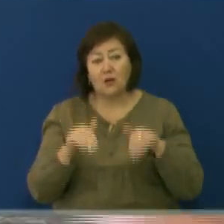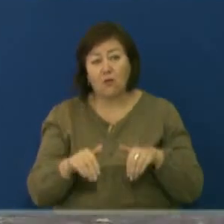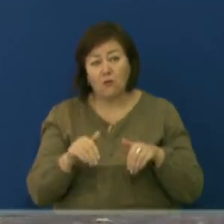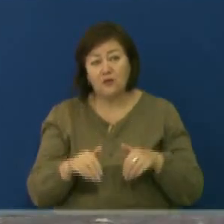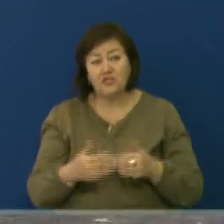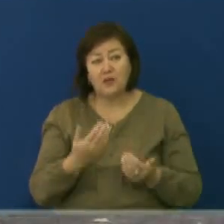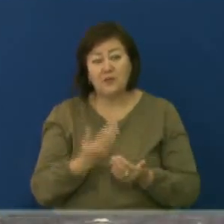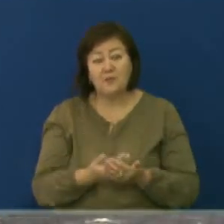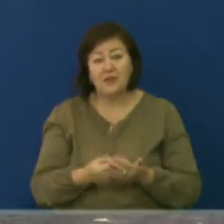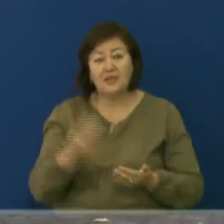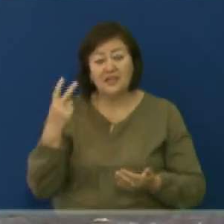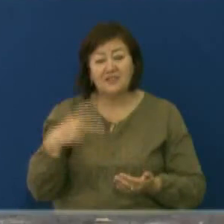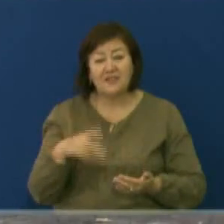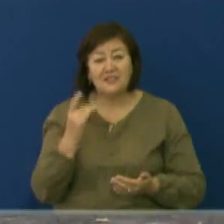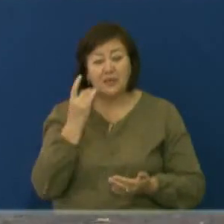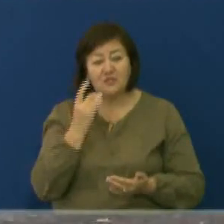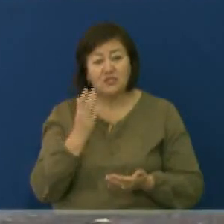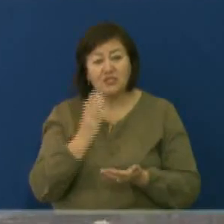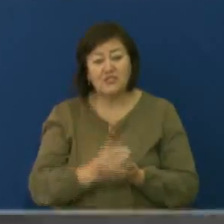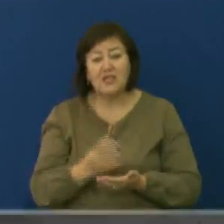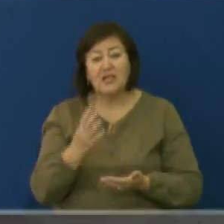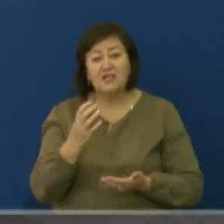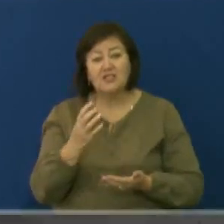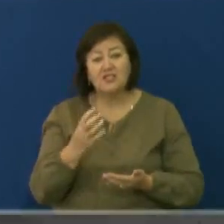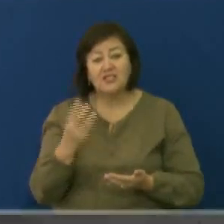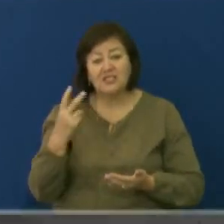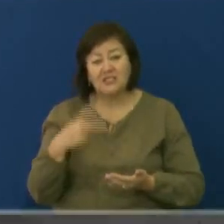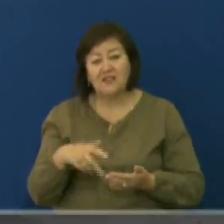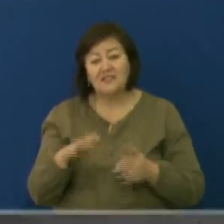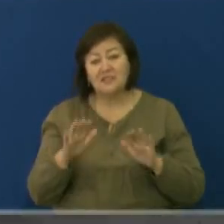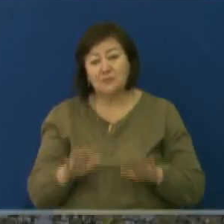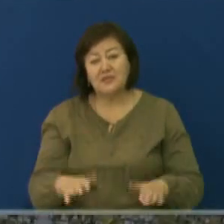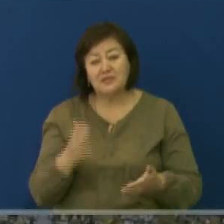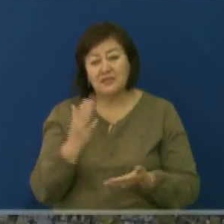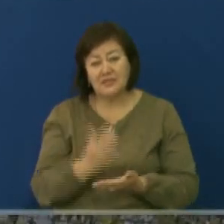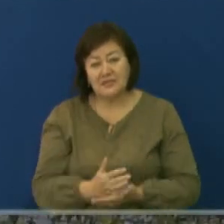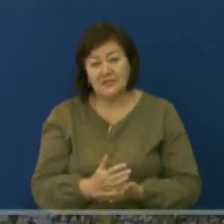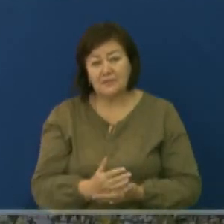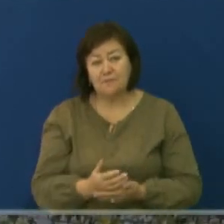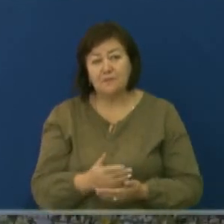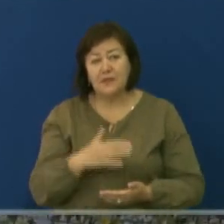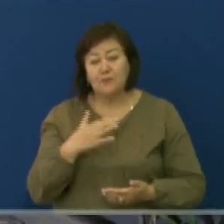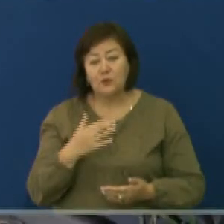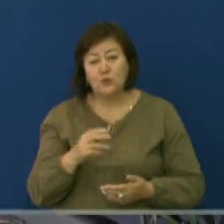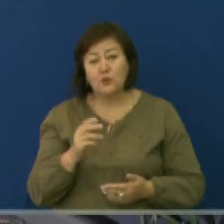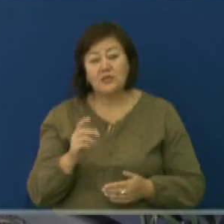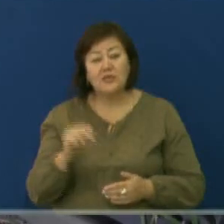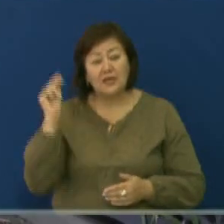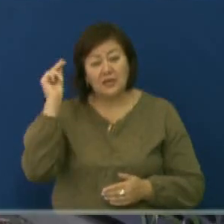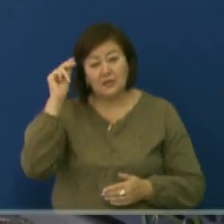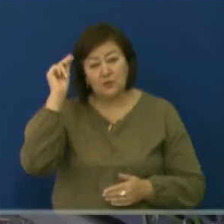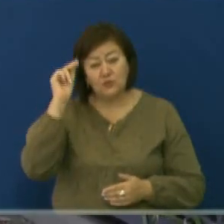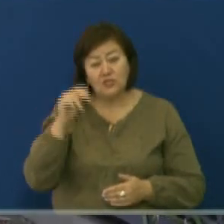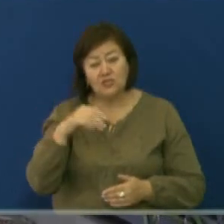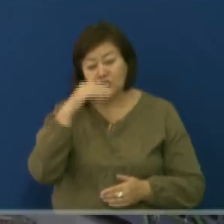қосқанда 20 жатақхана, яғни 4,5 мыңға жуық орын бар деп отыр. Алайда студенттердің бір қатары пәтер жалдап тұруға мәжбүр. Ал